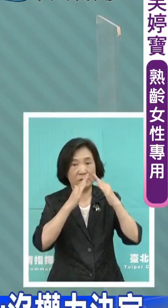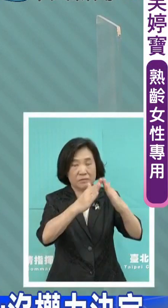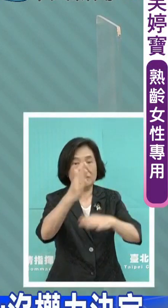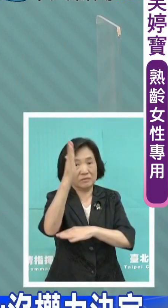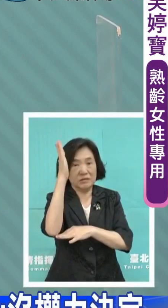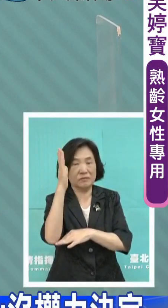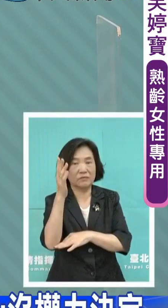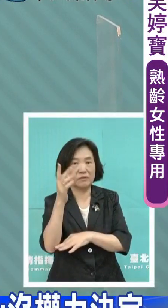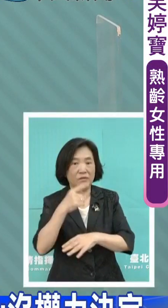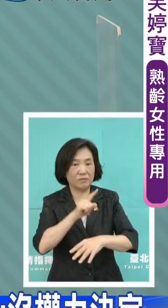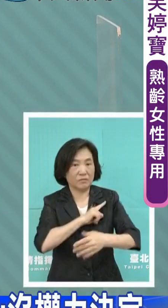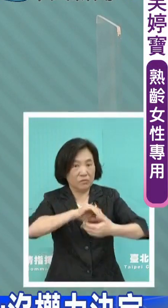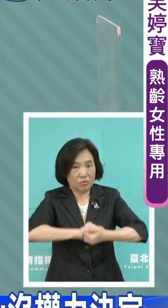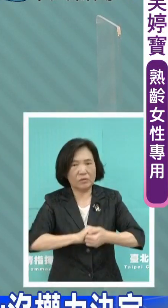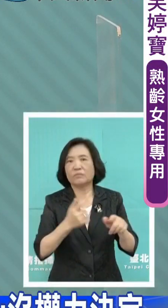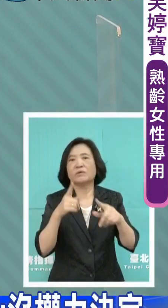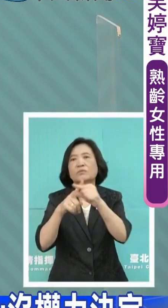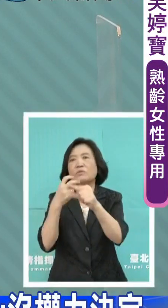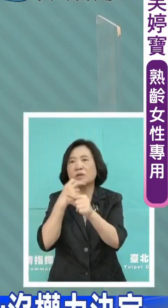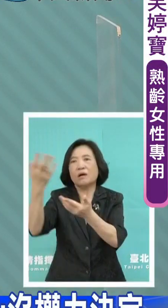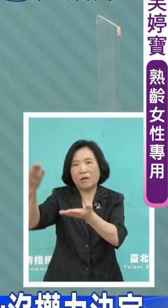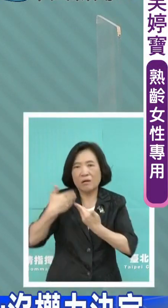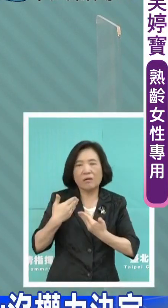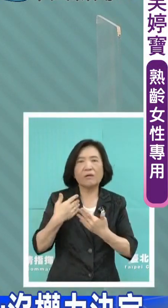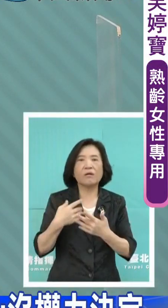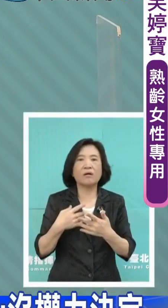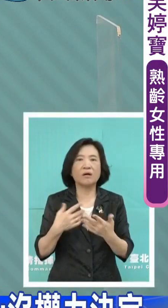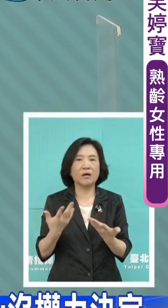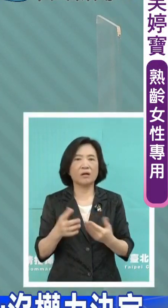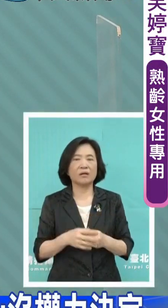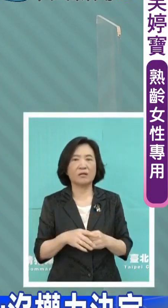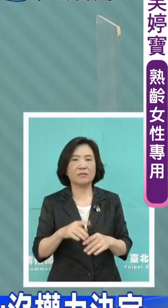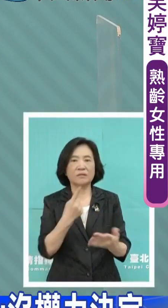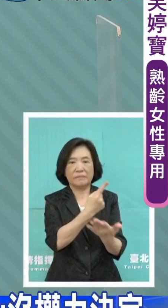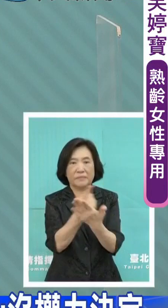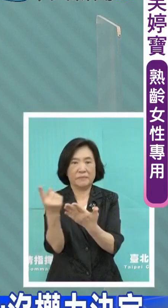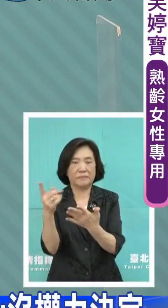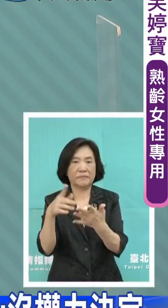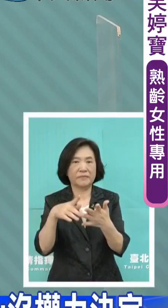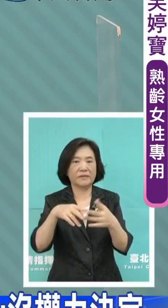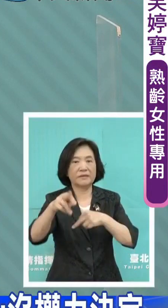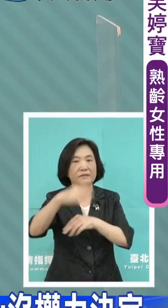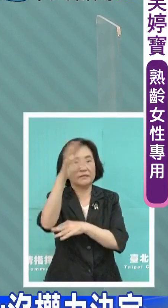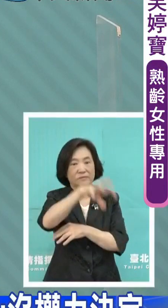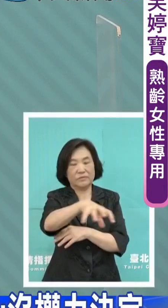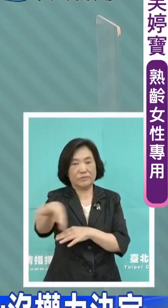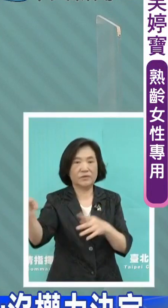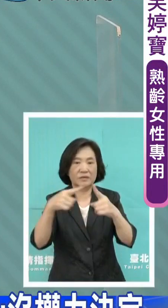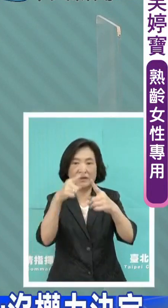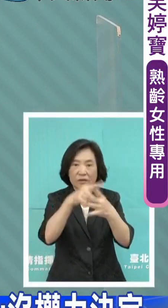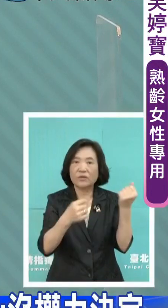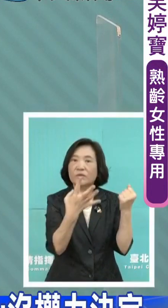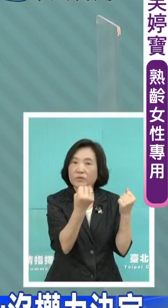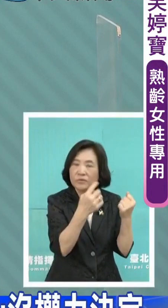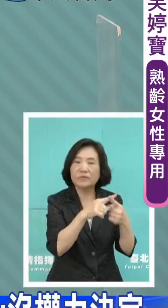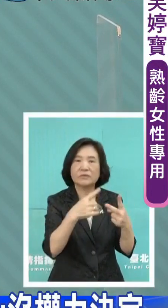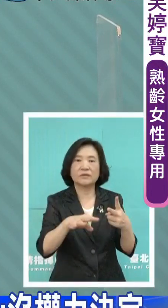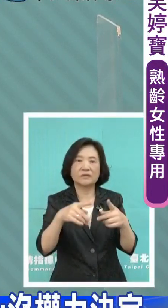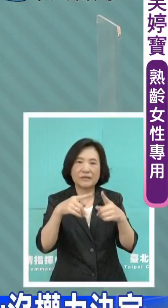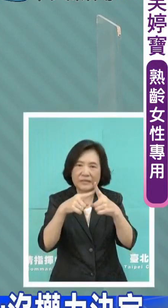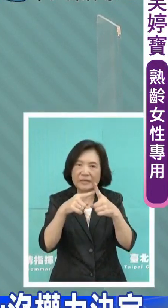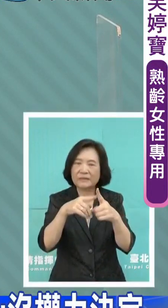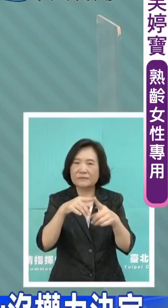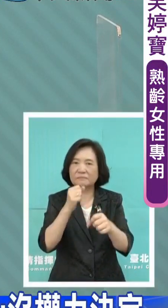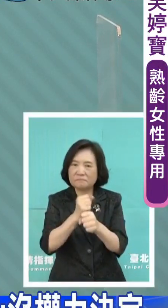政府就可以单独决定，都是中央给我们的，大家一样嘛，按照每个行政区域的人口数，还有人口结